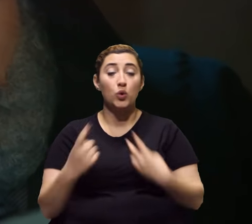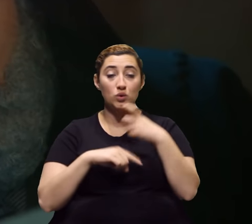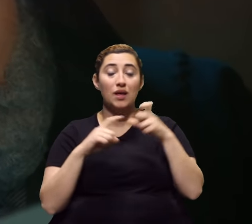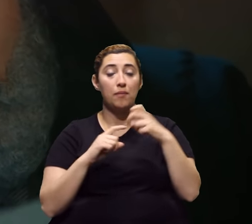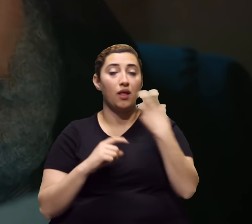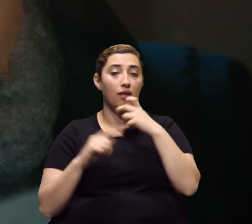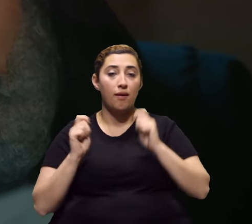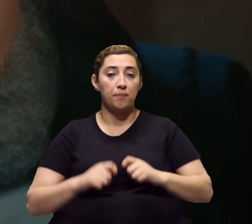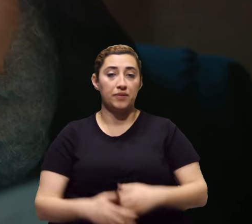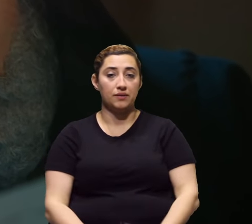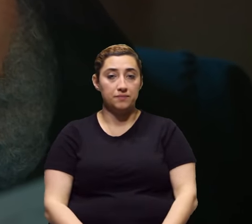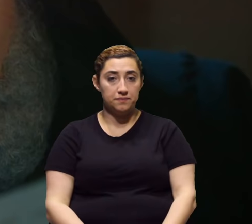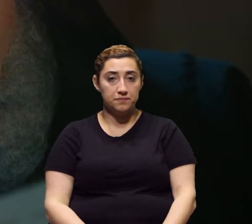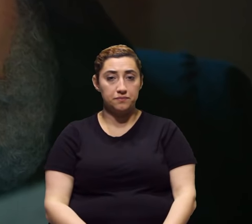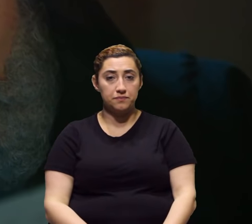Emrem söyledi.